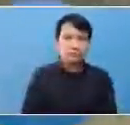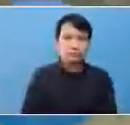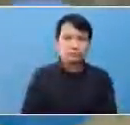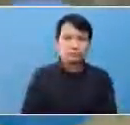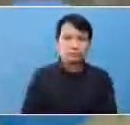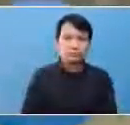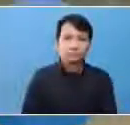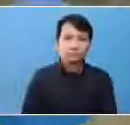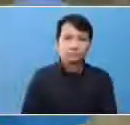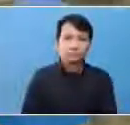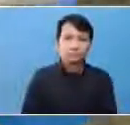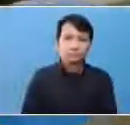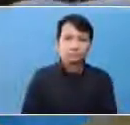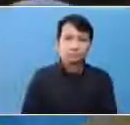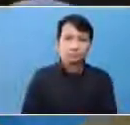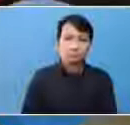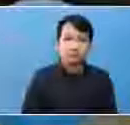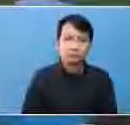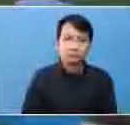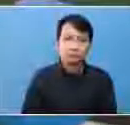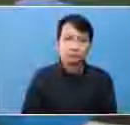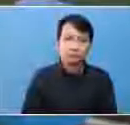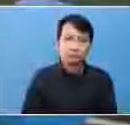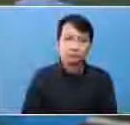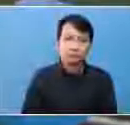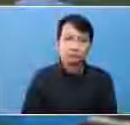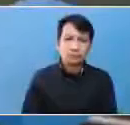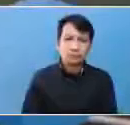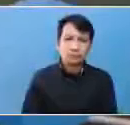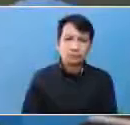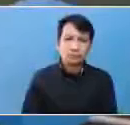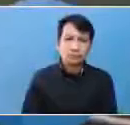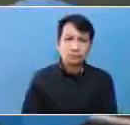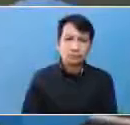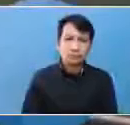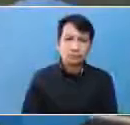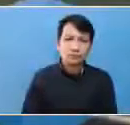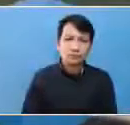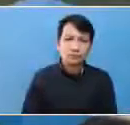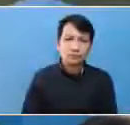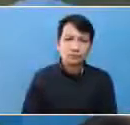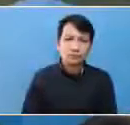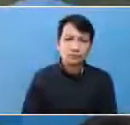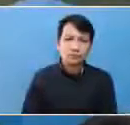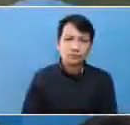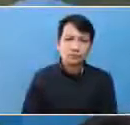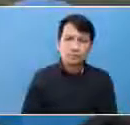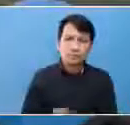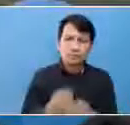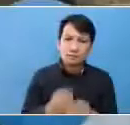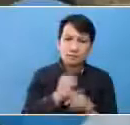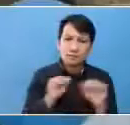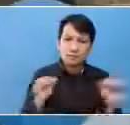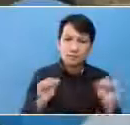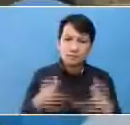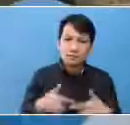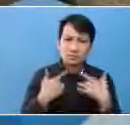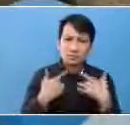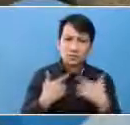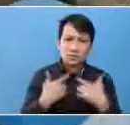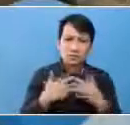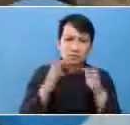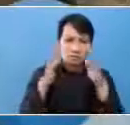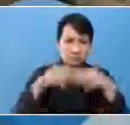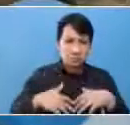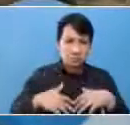ang napabaya ang healthcare system, kaya kumalat ang sakit sa mga lalawigan. Inamin ni Sitaram na noon pang nakalipas na taon